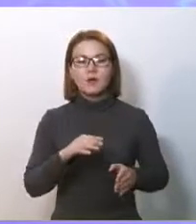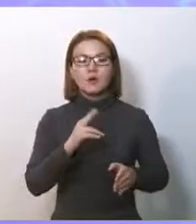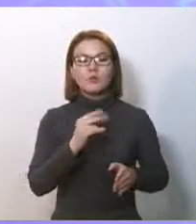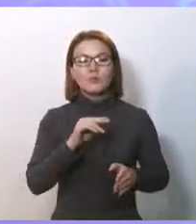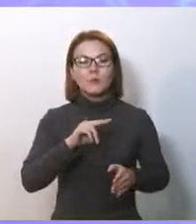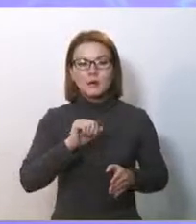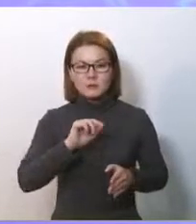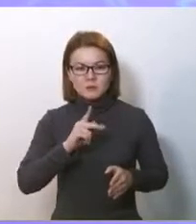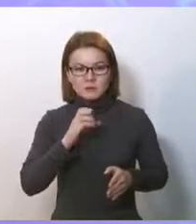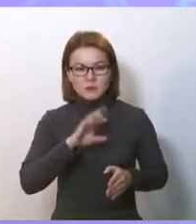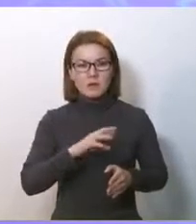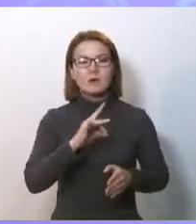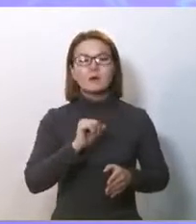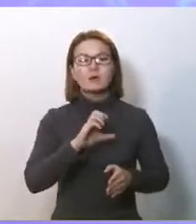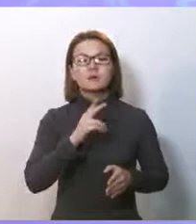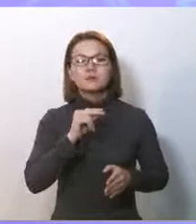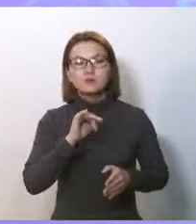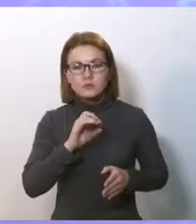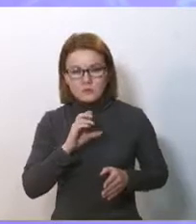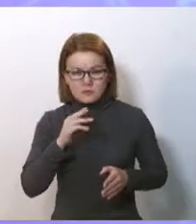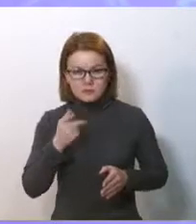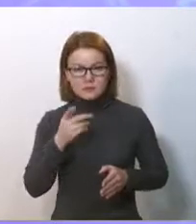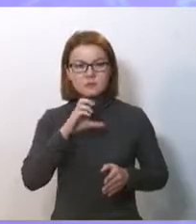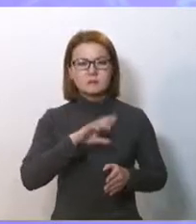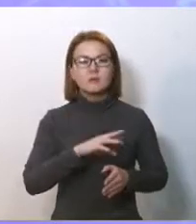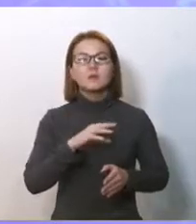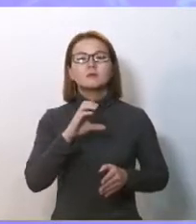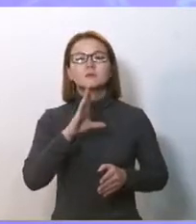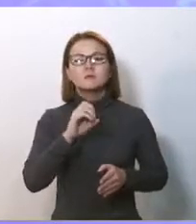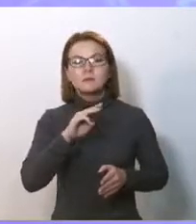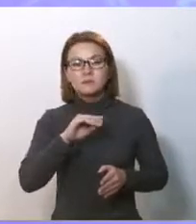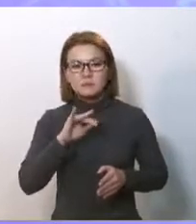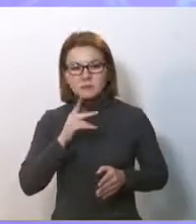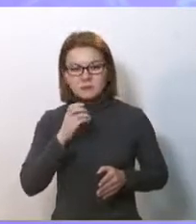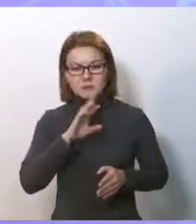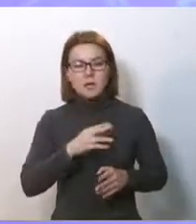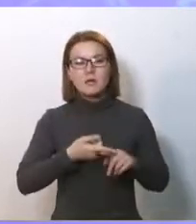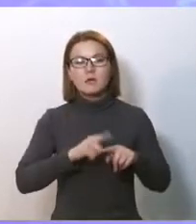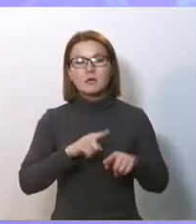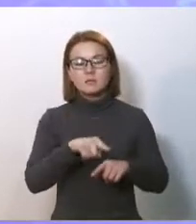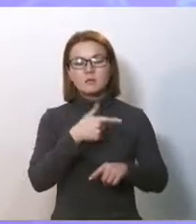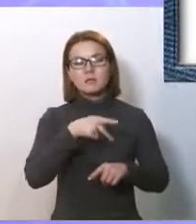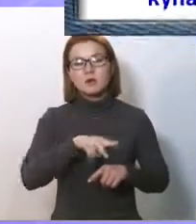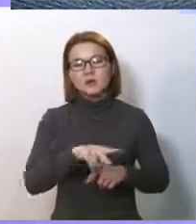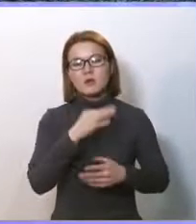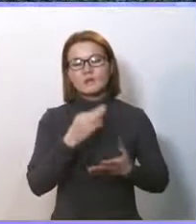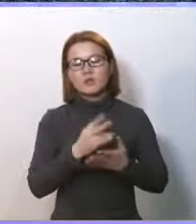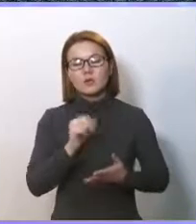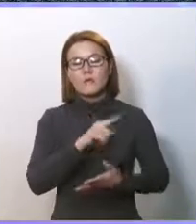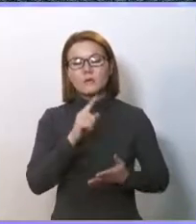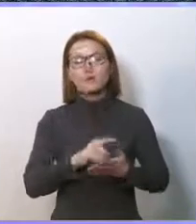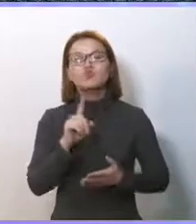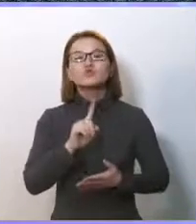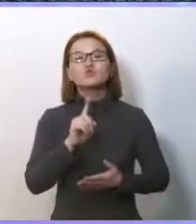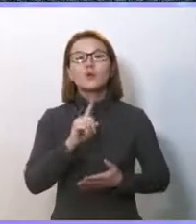«купаться», «расчесываться», «светиться». Эти глаголы отвечают на вопрос «что